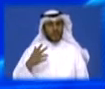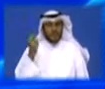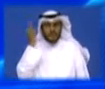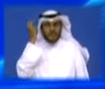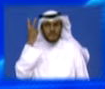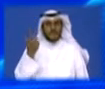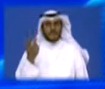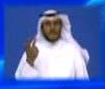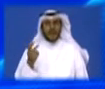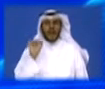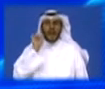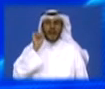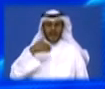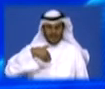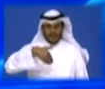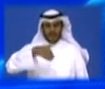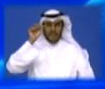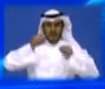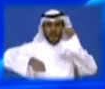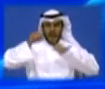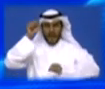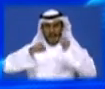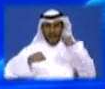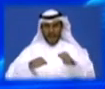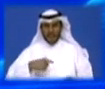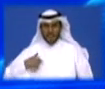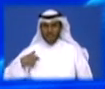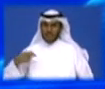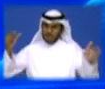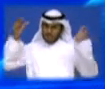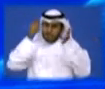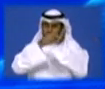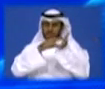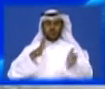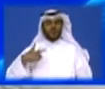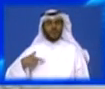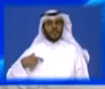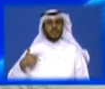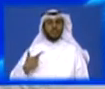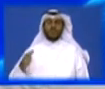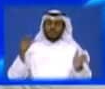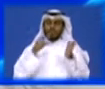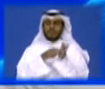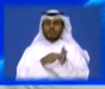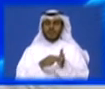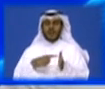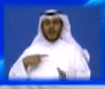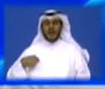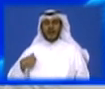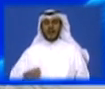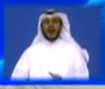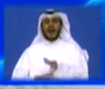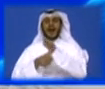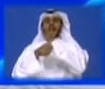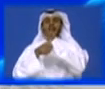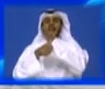للاحتفال بالاعياد والمناسبات الوطنيه بشان اطلاق شعار قائد العمل الانساني على احتفالات دوله الكويت لعام